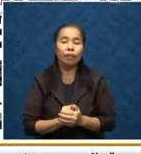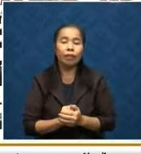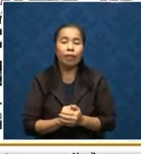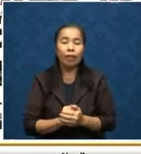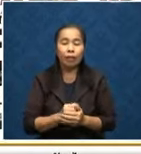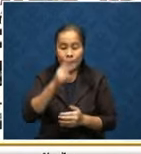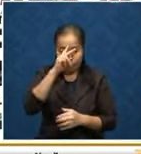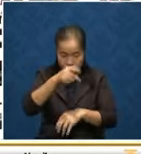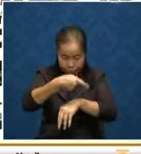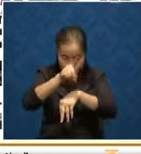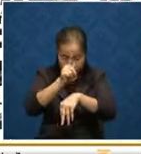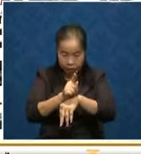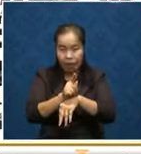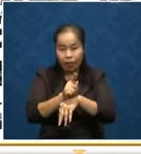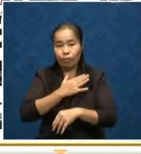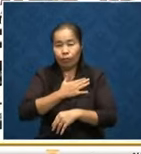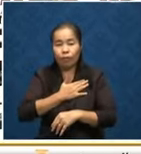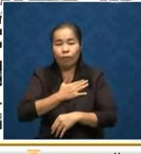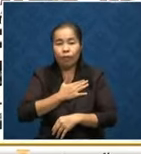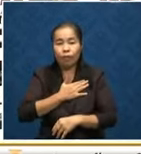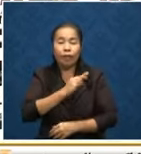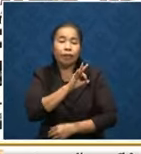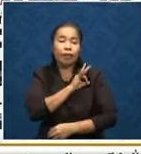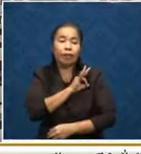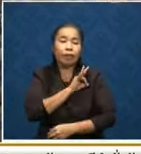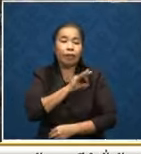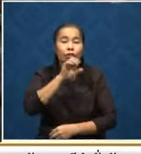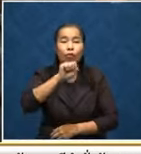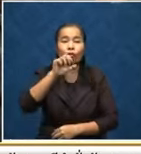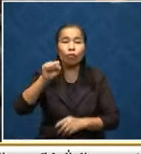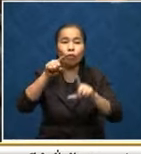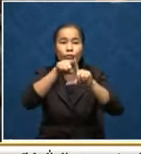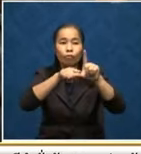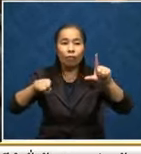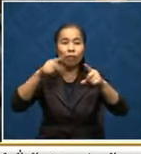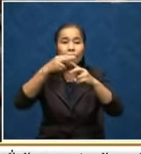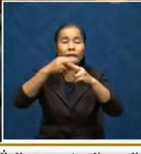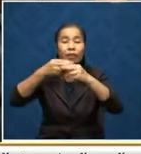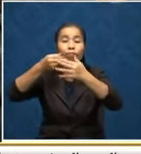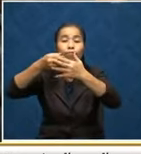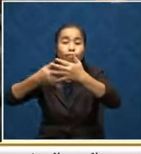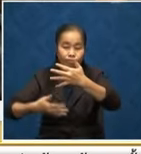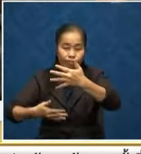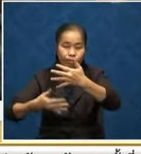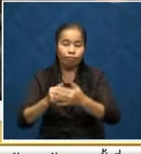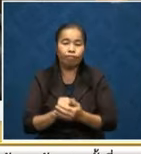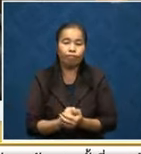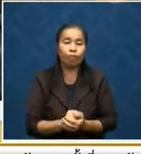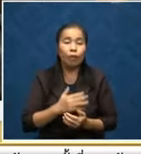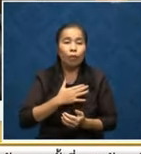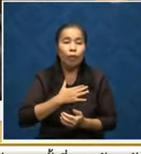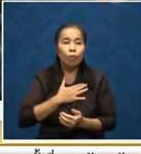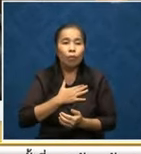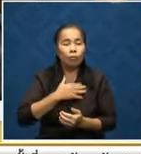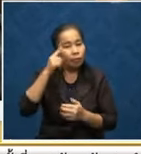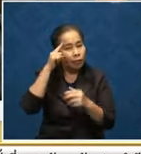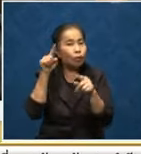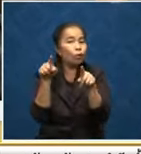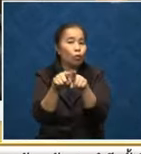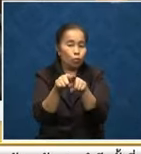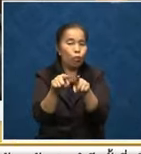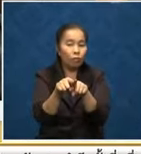พผมนายณัฐพงษ์เรืองปัญญาวุฒิสมาชิกสภาผู้แทนราษฎรพรรคก้าวไกลแบบบัญชีรายชื่อครับท่านประธานครับผมค่อนข้างเห็นด้วยกับท่